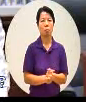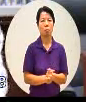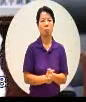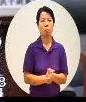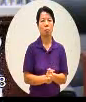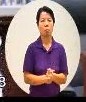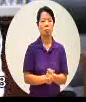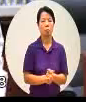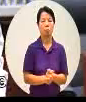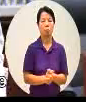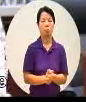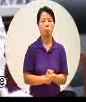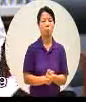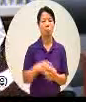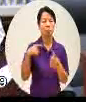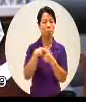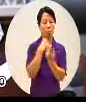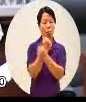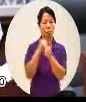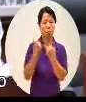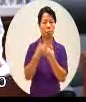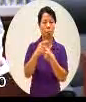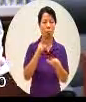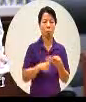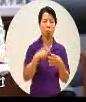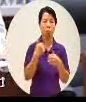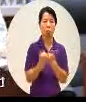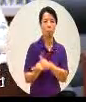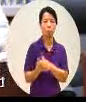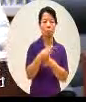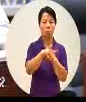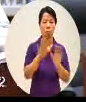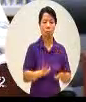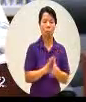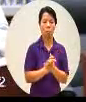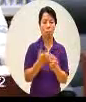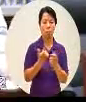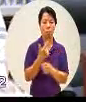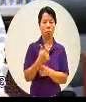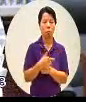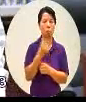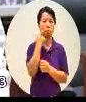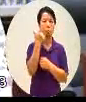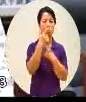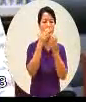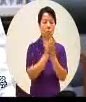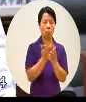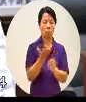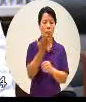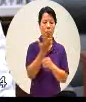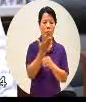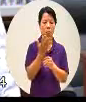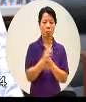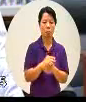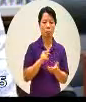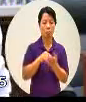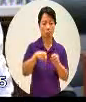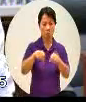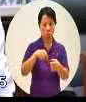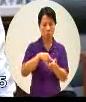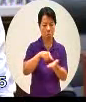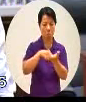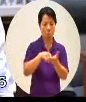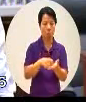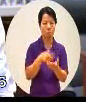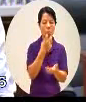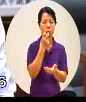尼研讨会主委，你看卖你咧，恁今年啊，顶年度，恁报几个计划要甲中央讨钱诶？